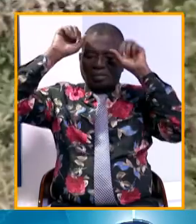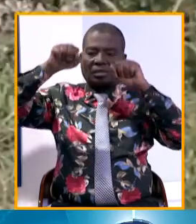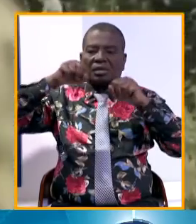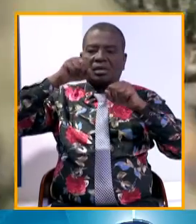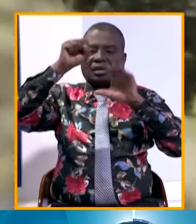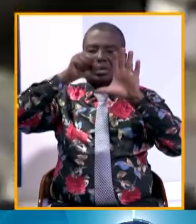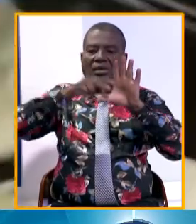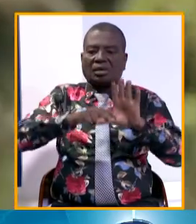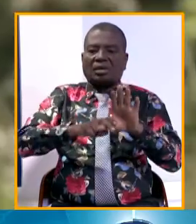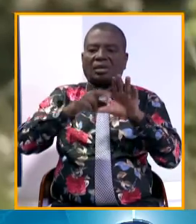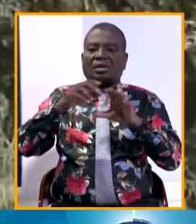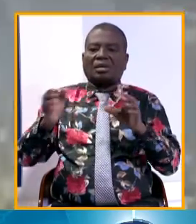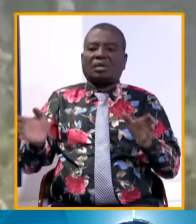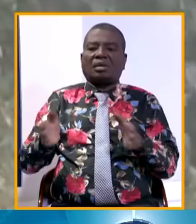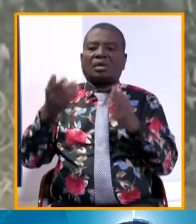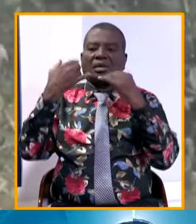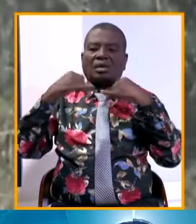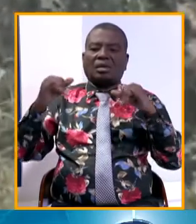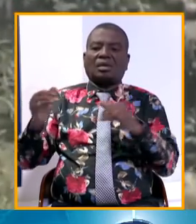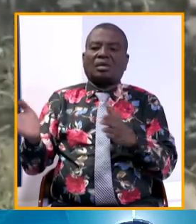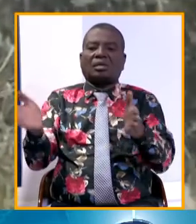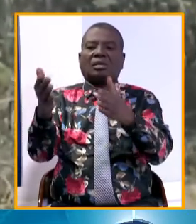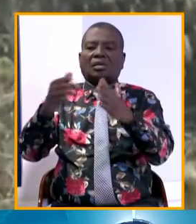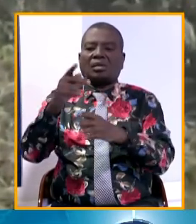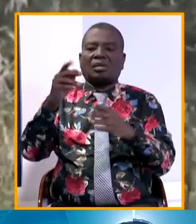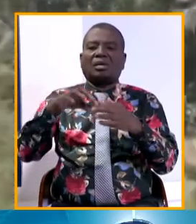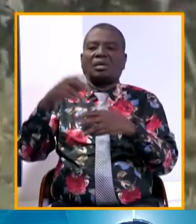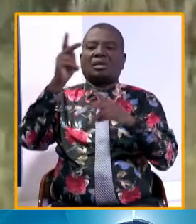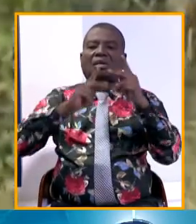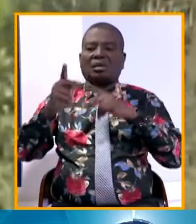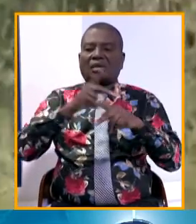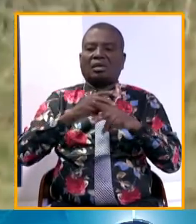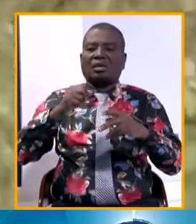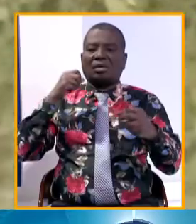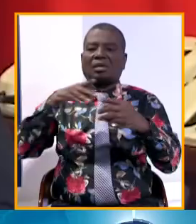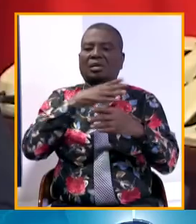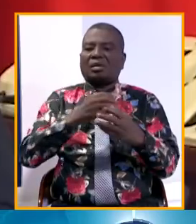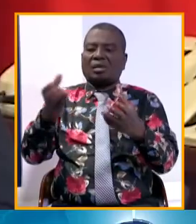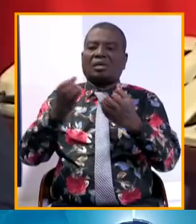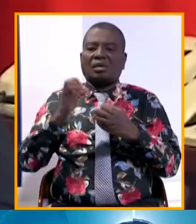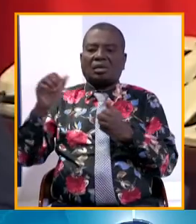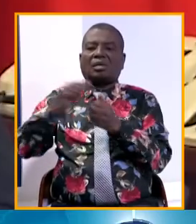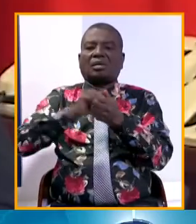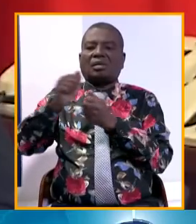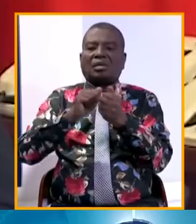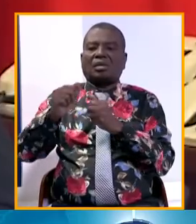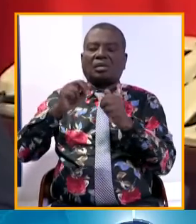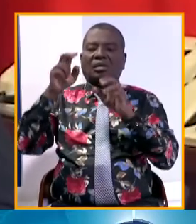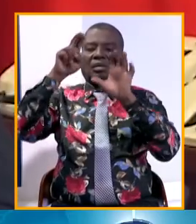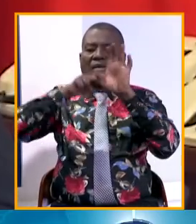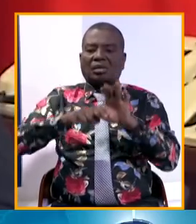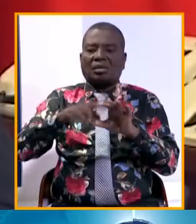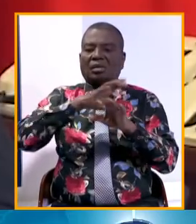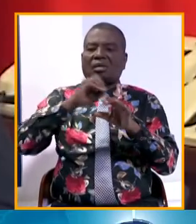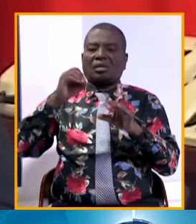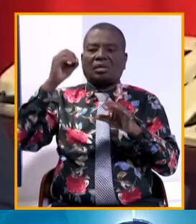a notamment annoncé la mobilisation partielle de la population et fustigé la volonté de destruction de la Russie de